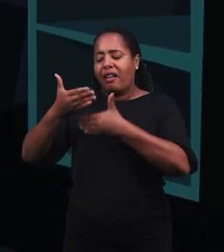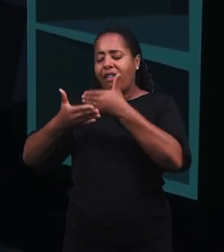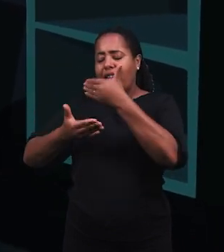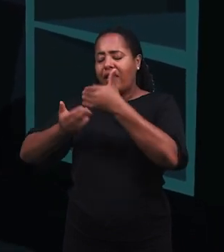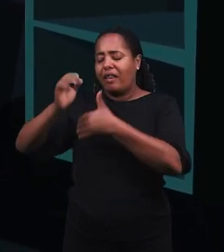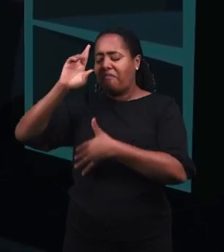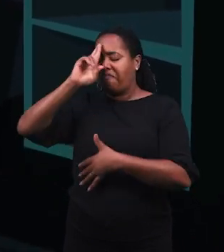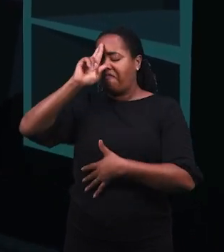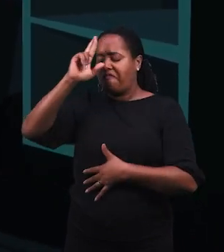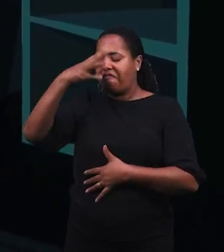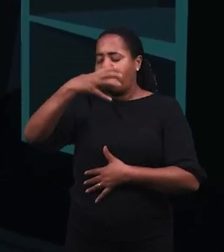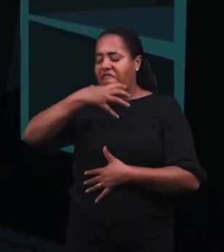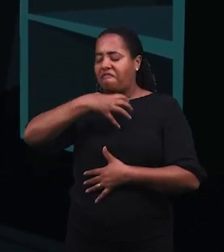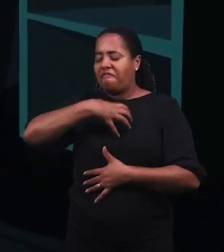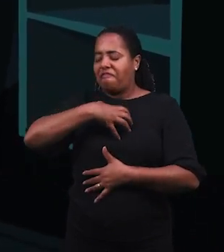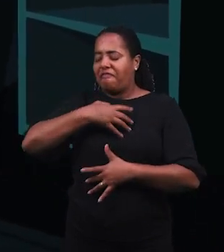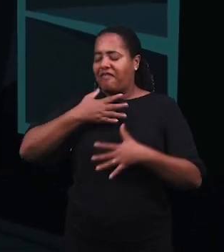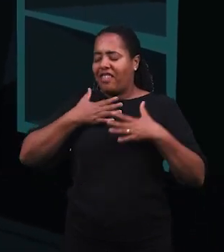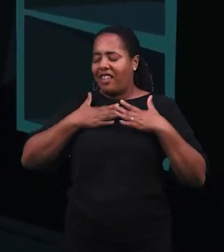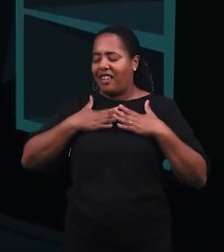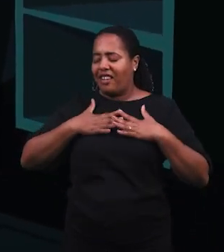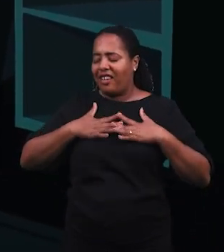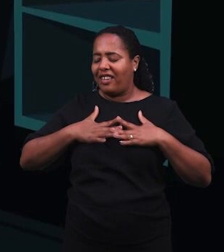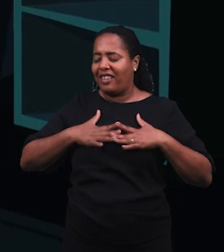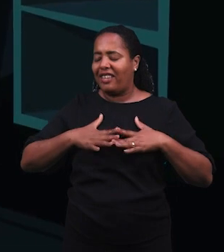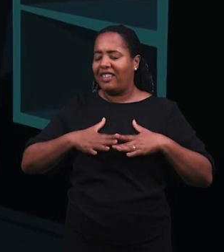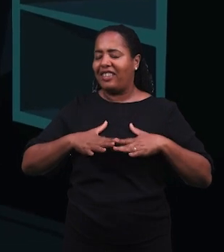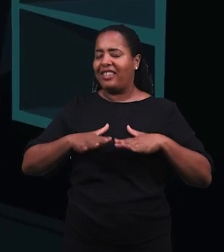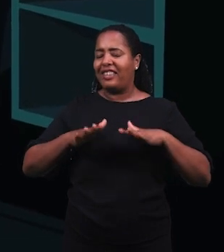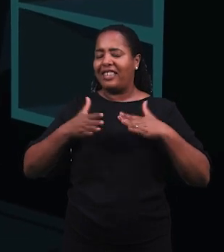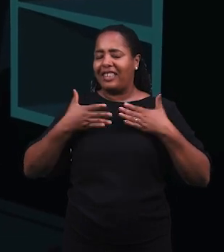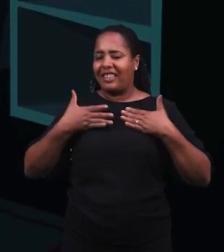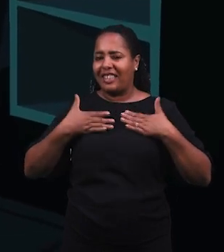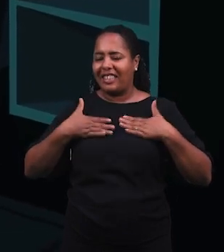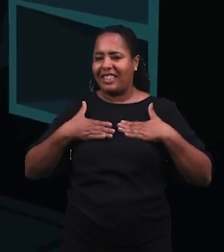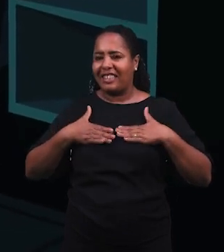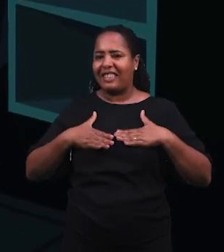Ибо в объятиях Его я обрел покой.